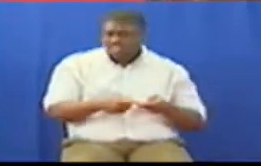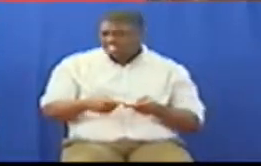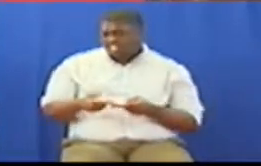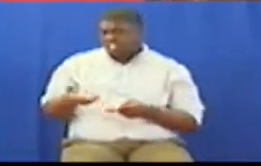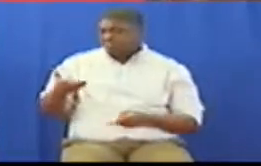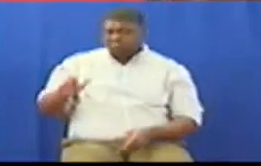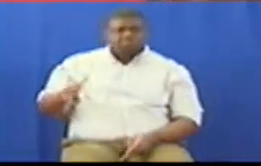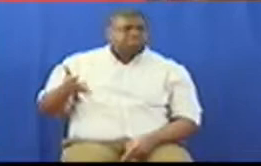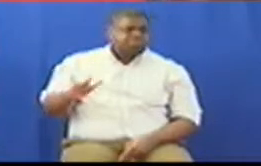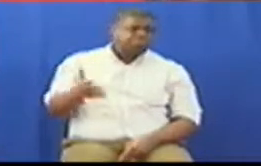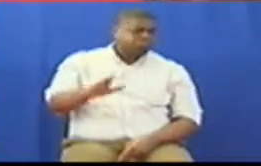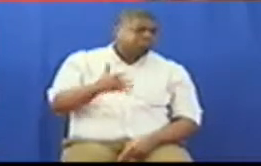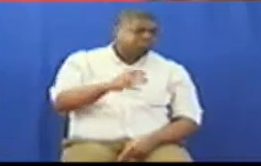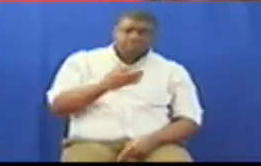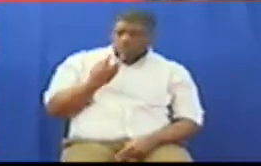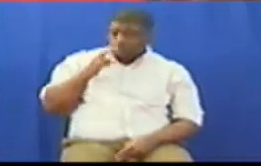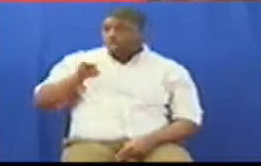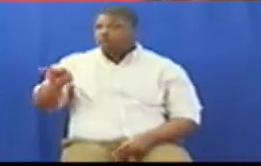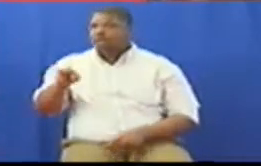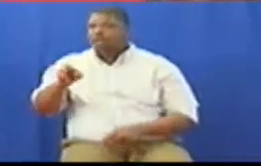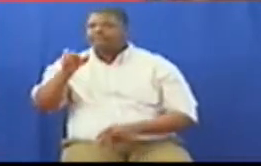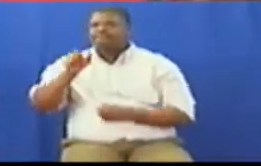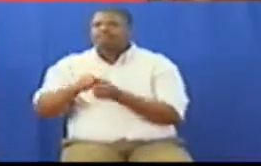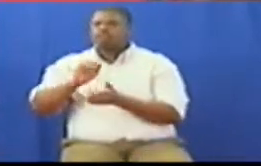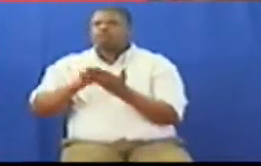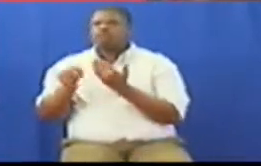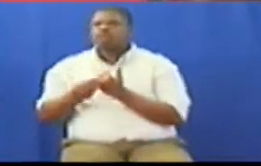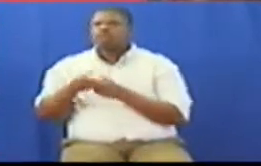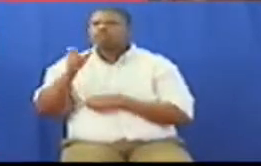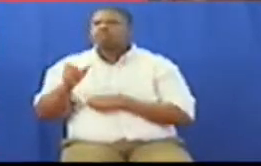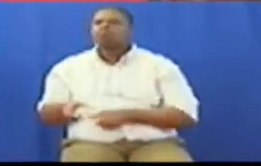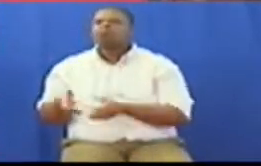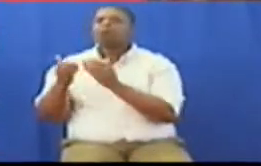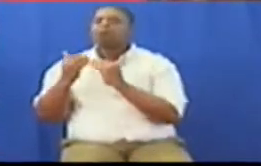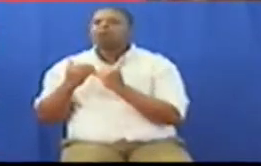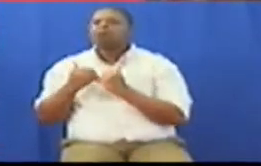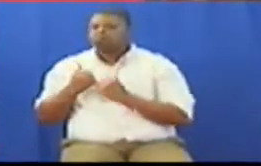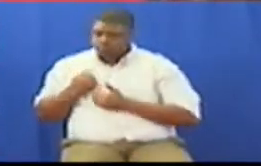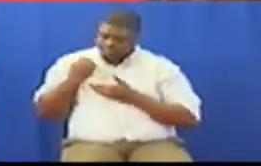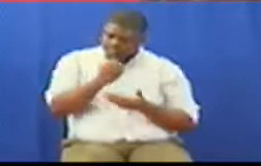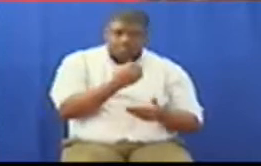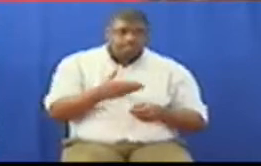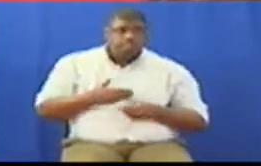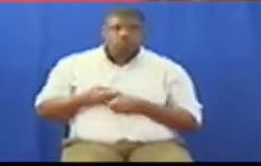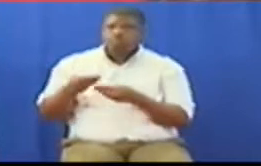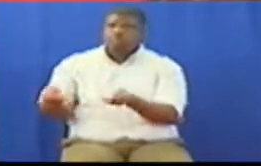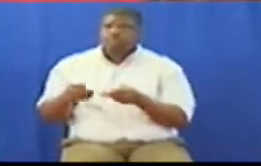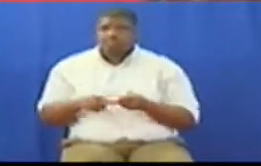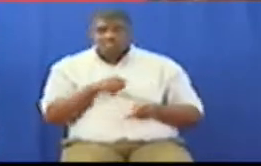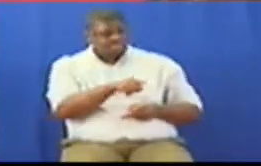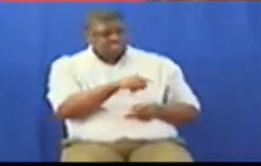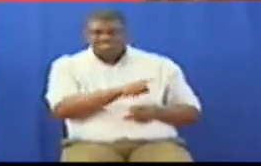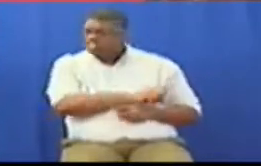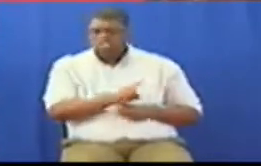vitu gani ambavyo mwekezaji anatakiwa kupewa bila kupata consultation tena kutoka wizarani. Sasa hiyo inakuwa sio one stop